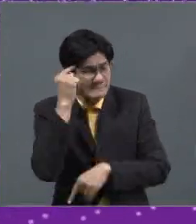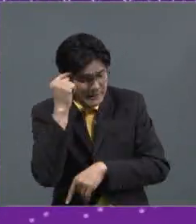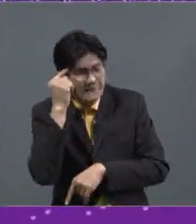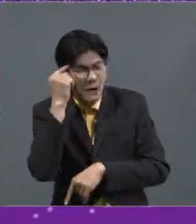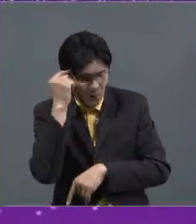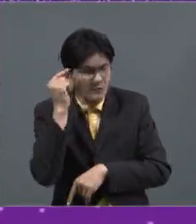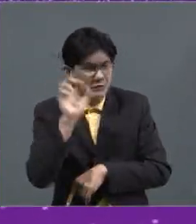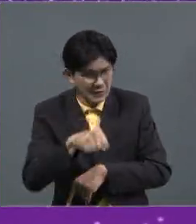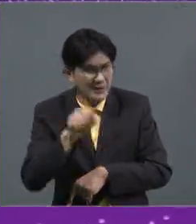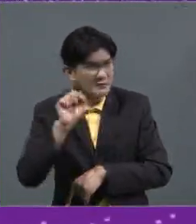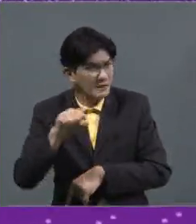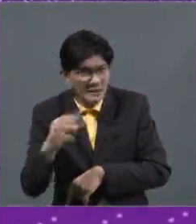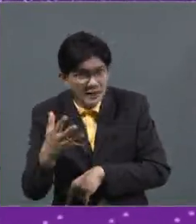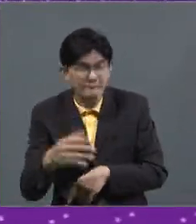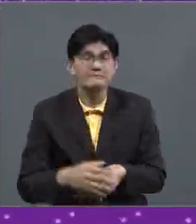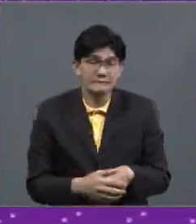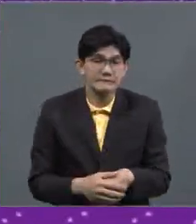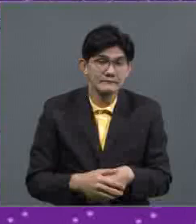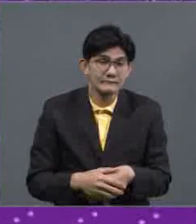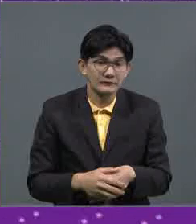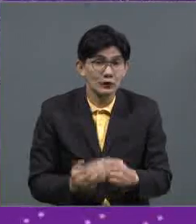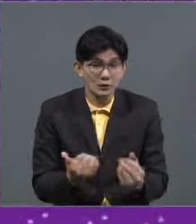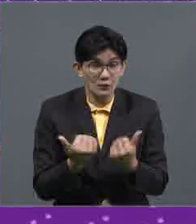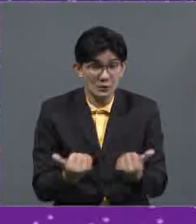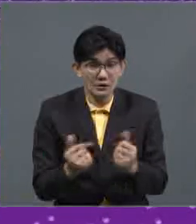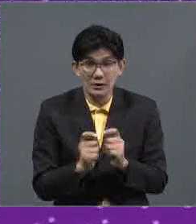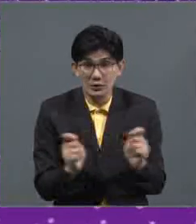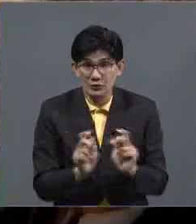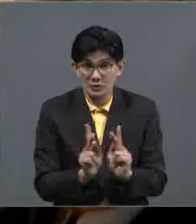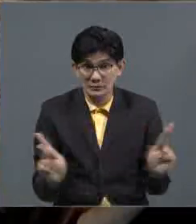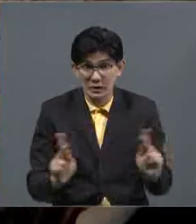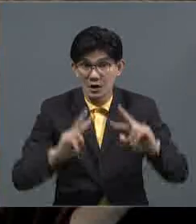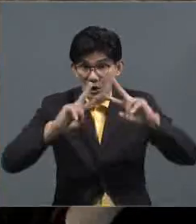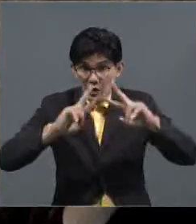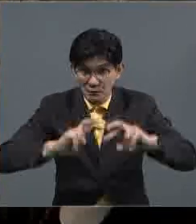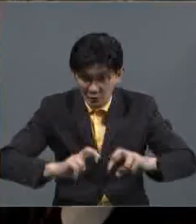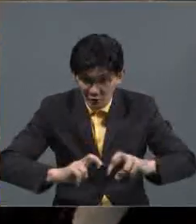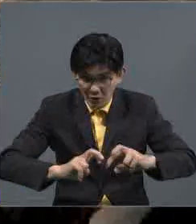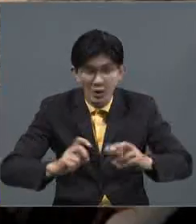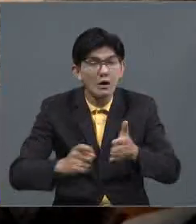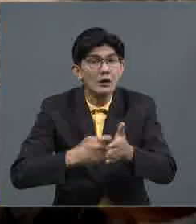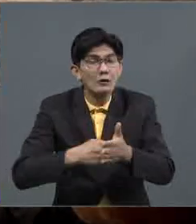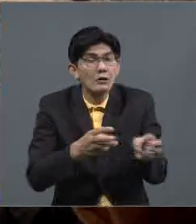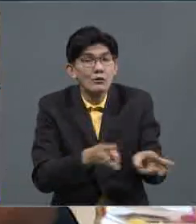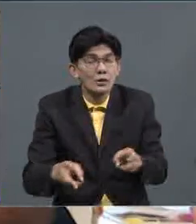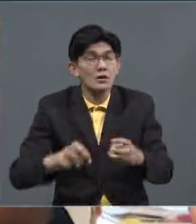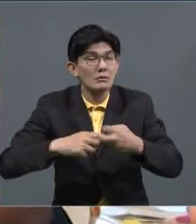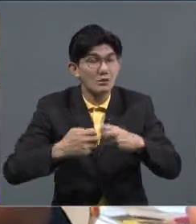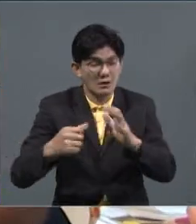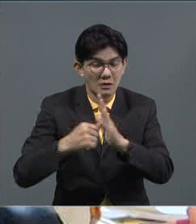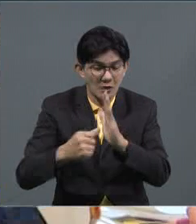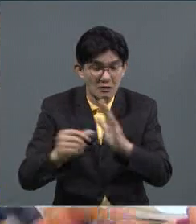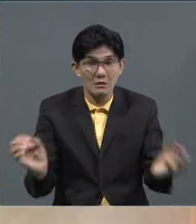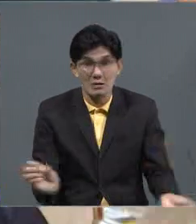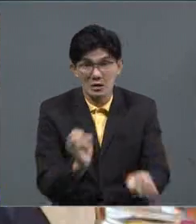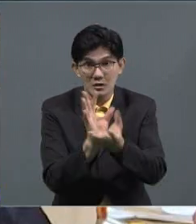เนี่ยมันใช่ล็อตเดียวกันหรือไม่ครับวันนี้ทางคณะอนุกรรมการพิจารณาศึกษาสาเหตุและแนวทางแก้ไขปัญหารวมถึงผลก